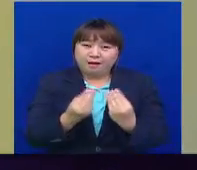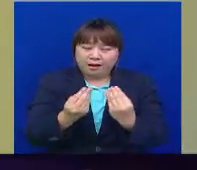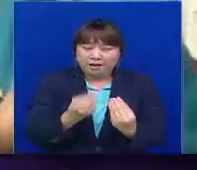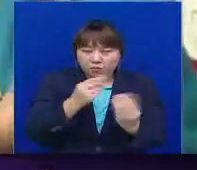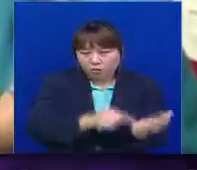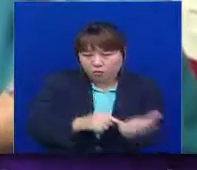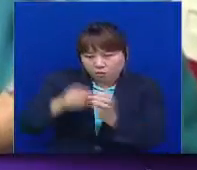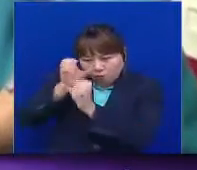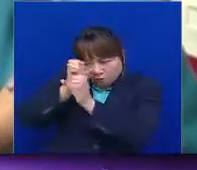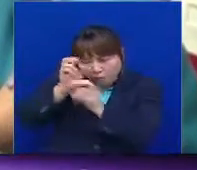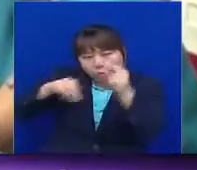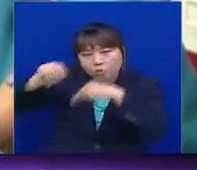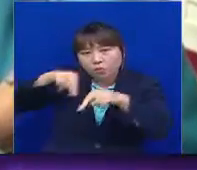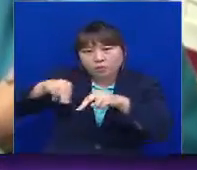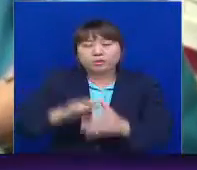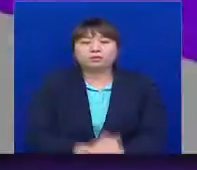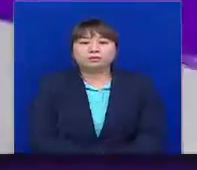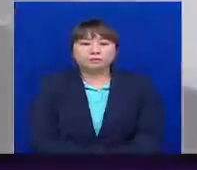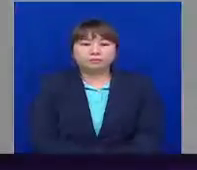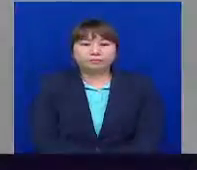ำส่งตรวจเพื่อหาข้อเท็จจริง